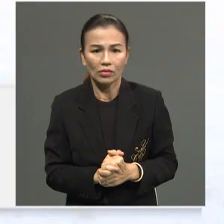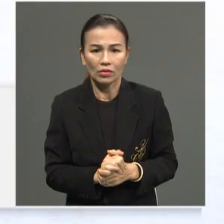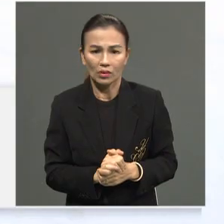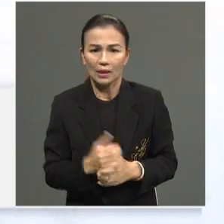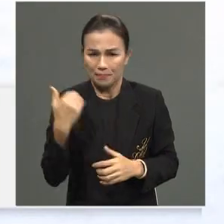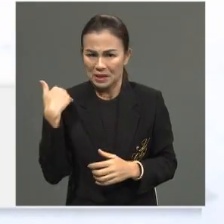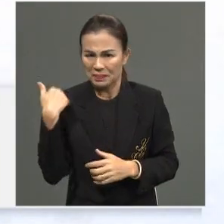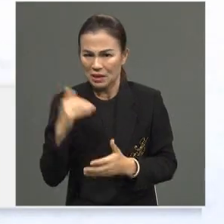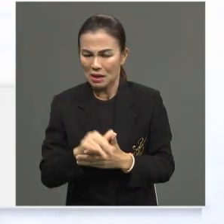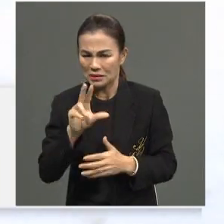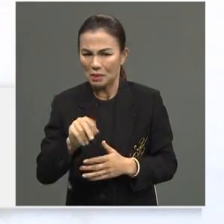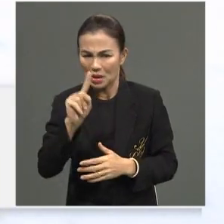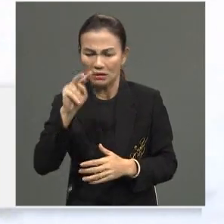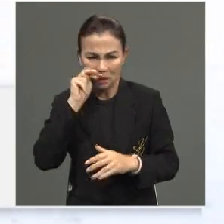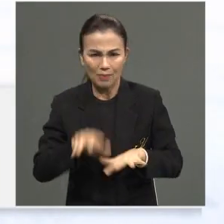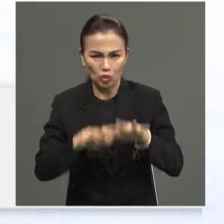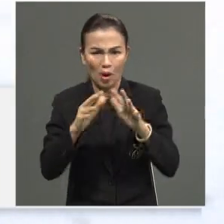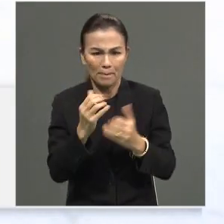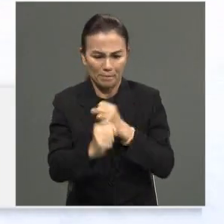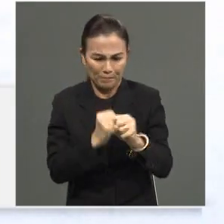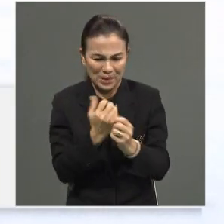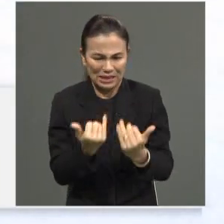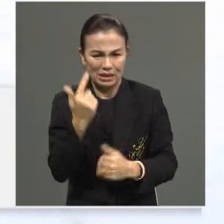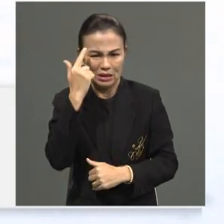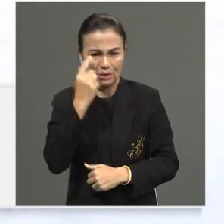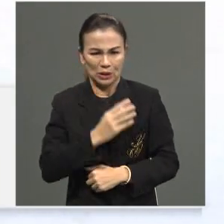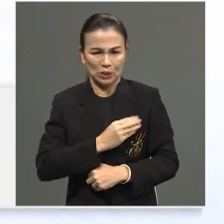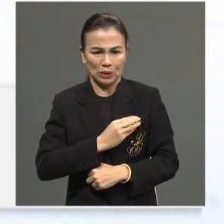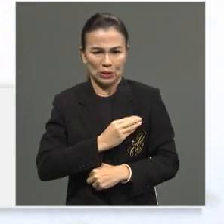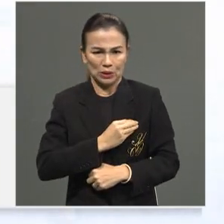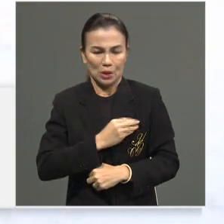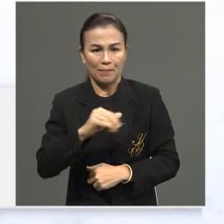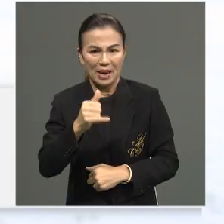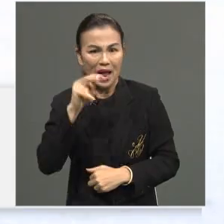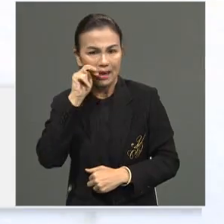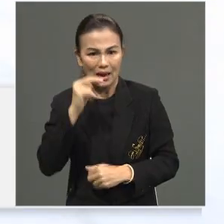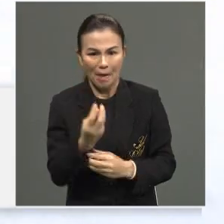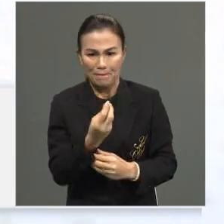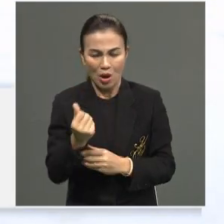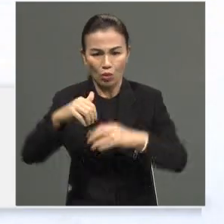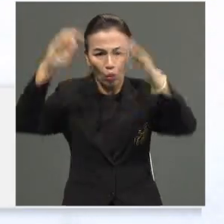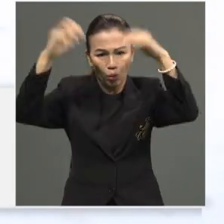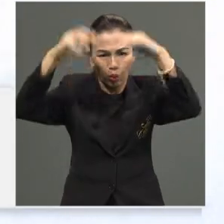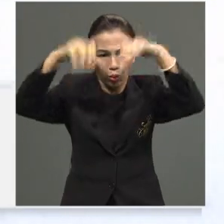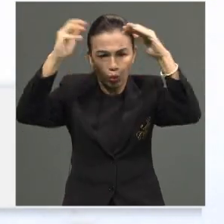สามหนึ่งที่ท่วมหนักเดี๋ยวนี้ผมก็ยังเสียวๆอยู่นะเพราะว่าปีนี้ไม่แน่ใจเพราะน้ำมาเร็วแล้วฝนยังตกต่อเนื่อง